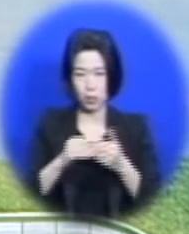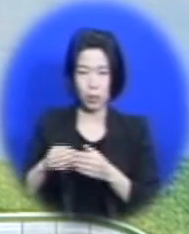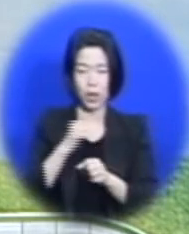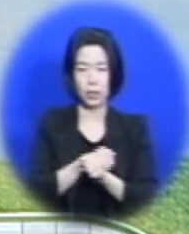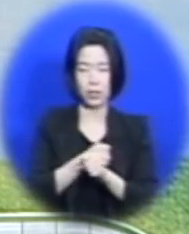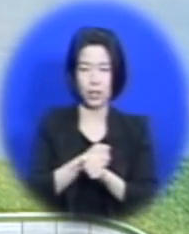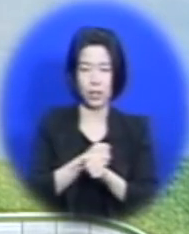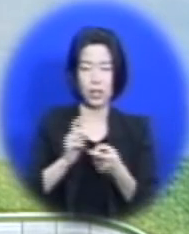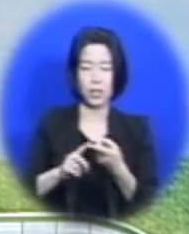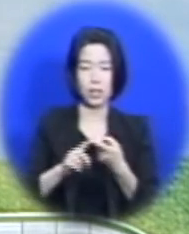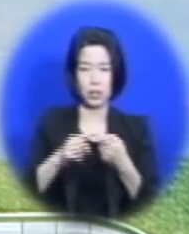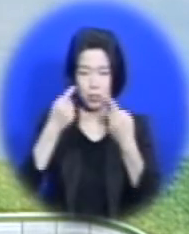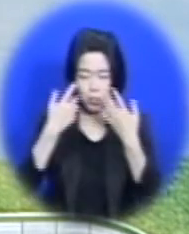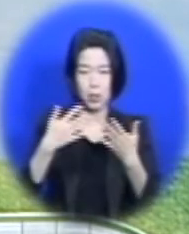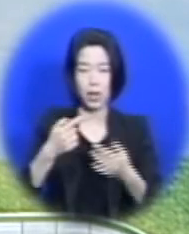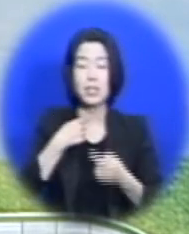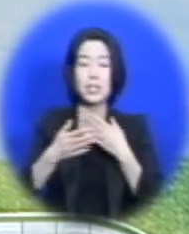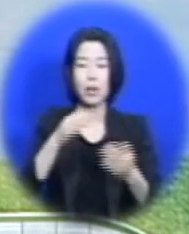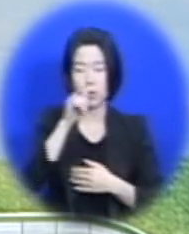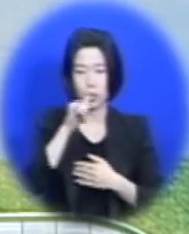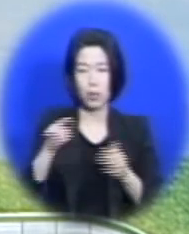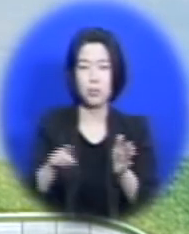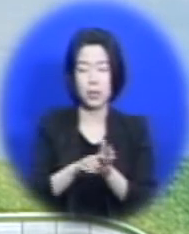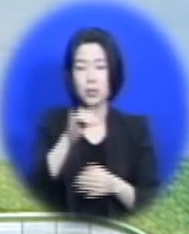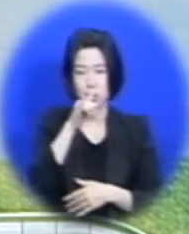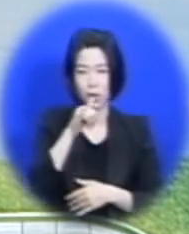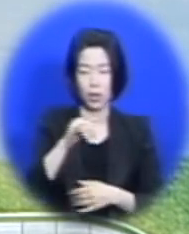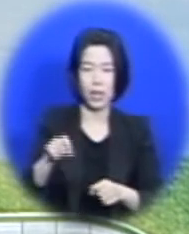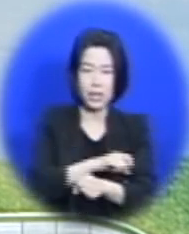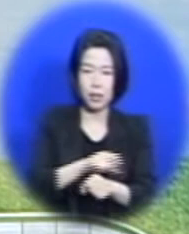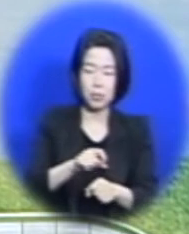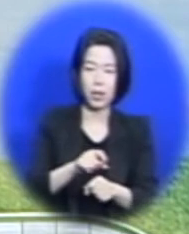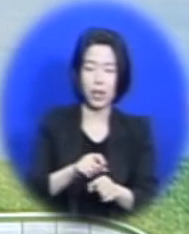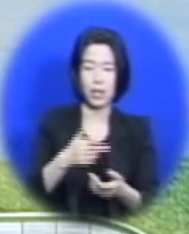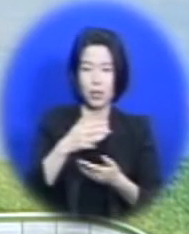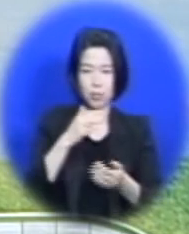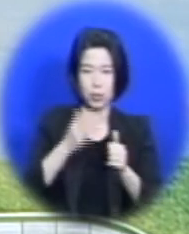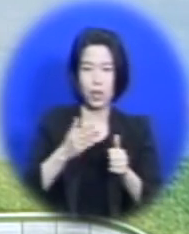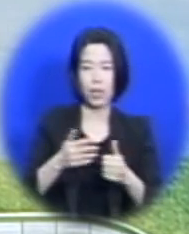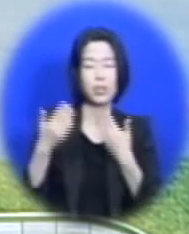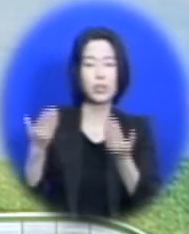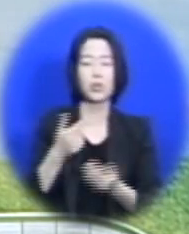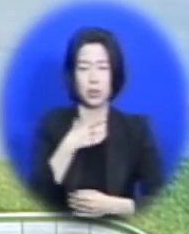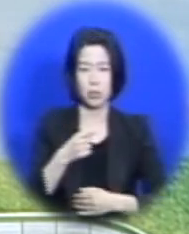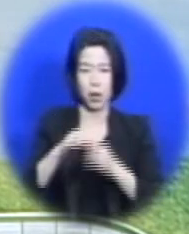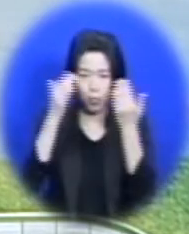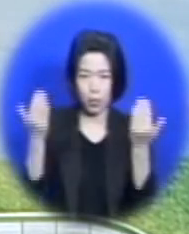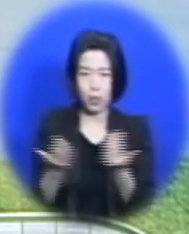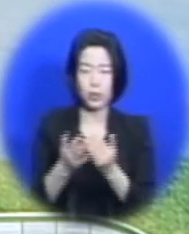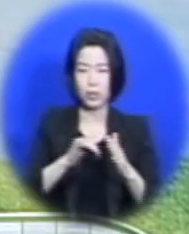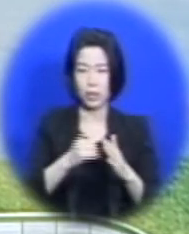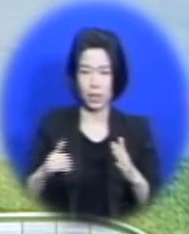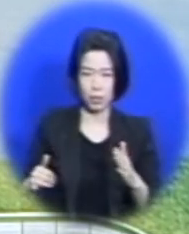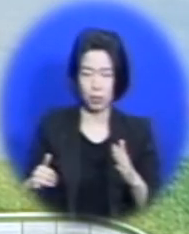분명한 체험이 있고 믿음이 있습니다. 그렇지만 특별한 부탁을 주님께 드리고 싶었어요. 온 가족이 다 휴가를